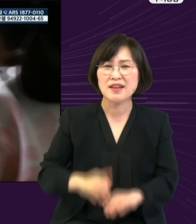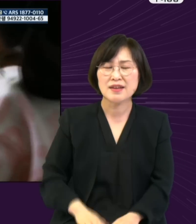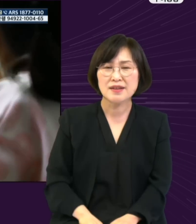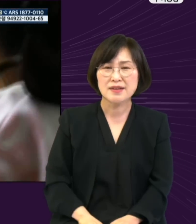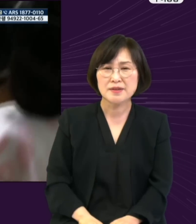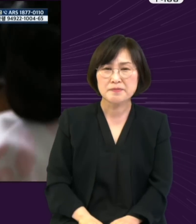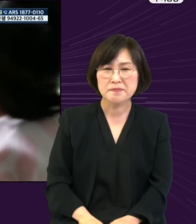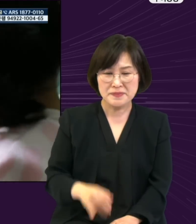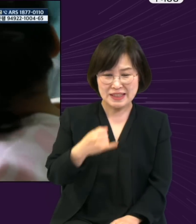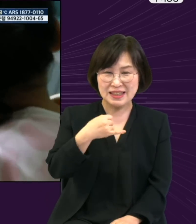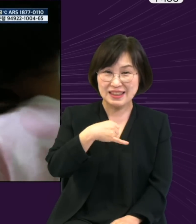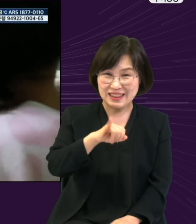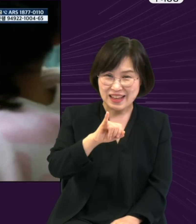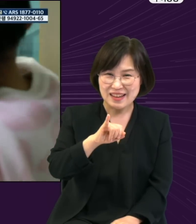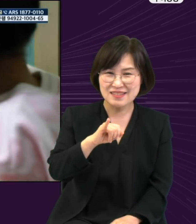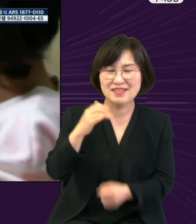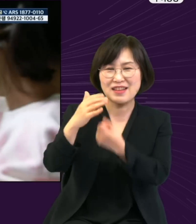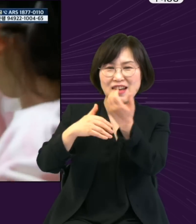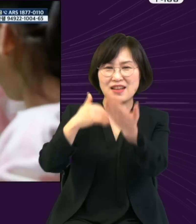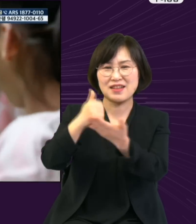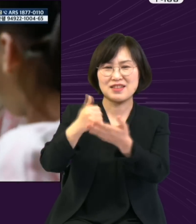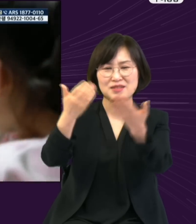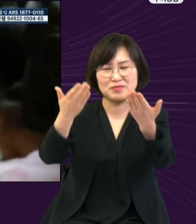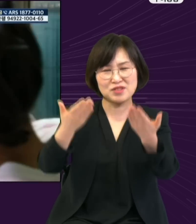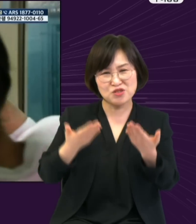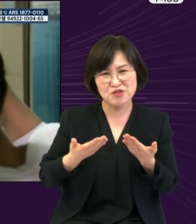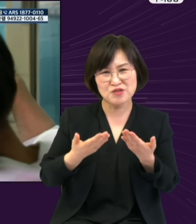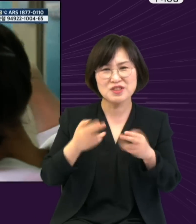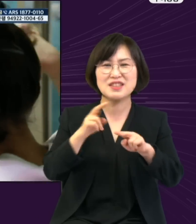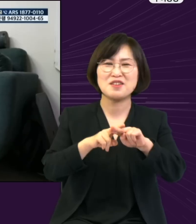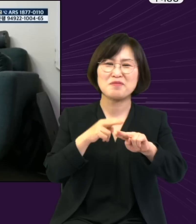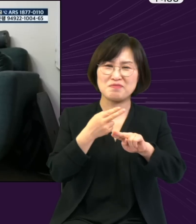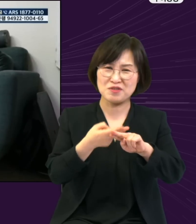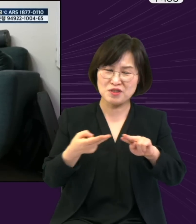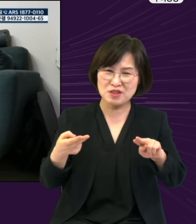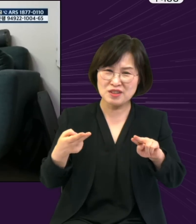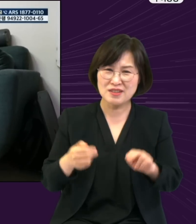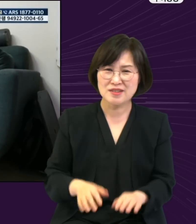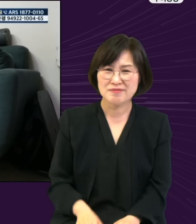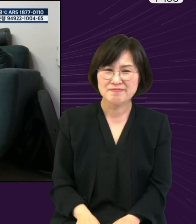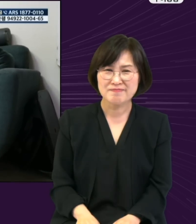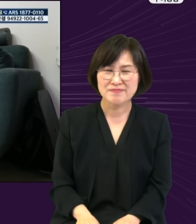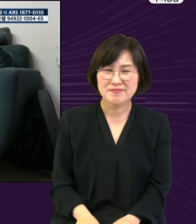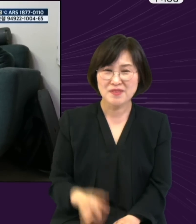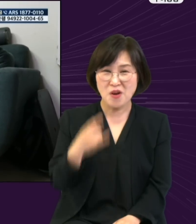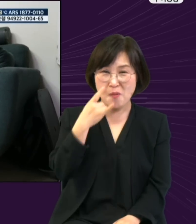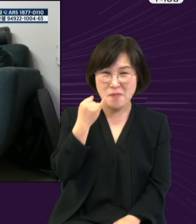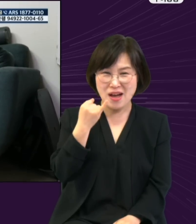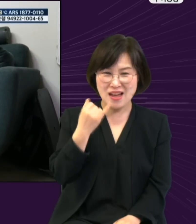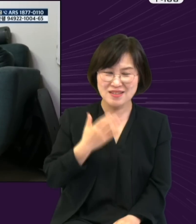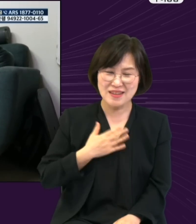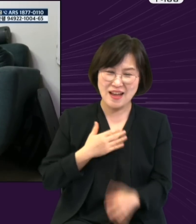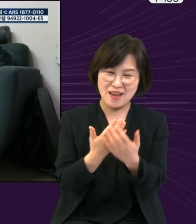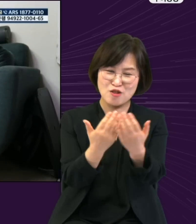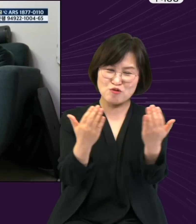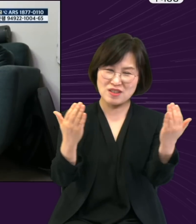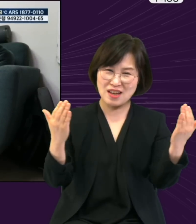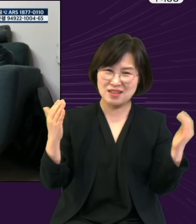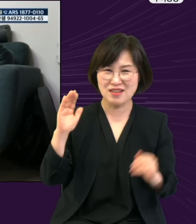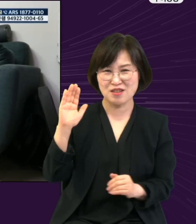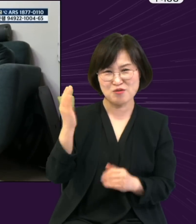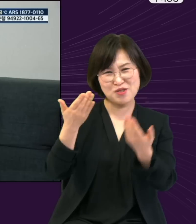이 딸은 하나님이 보내신 선물입니다. 울타리가 되어준 엄마.